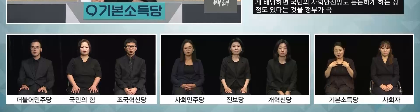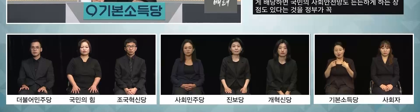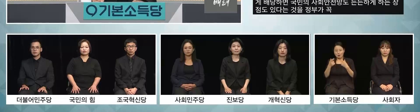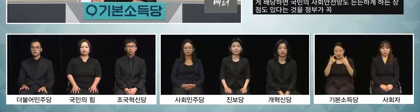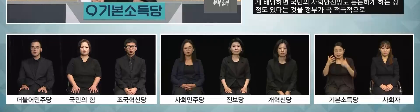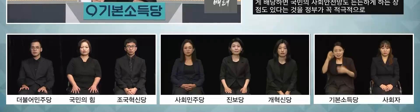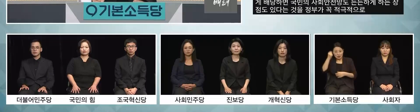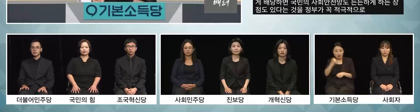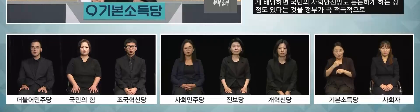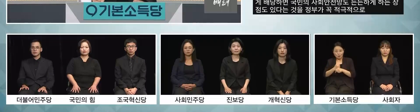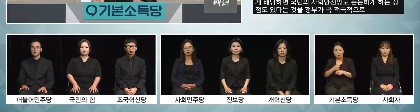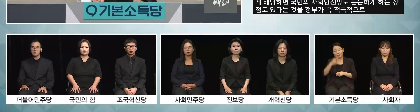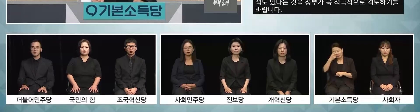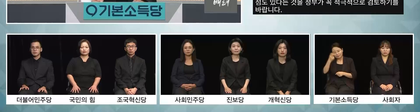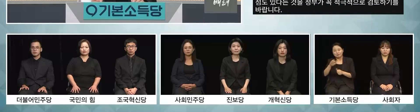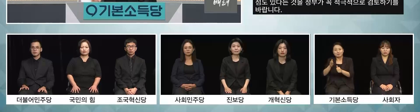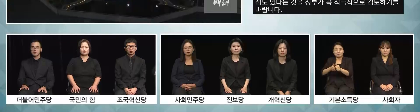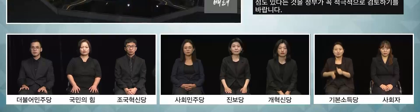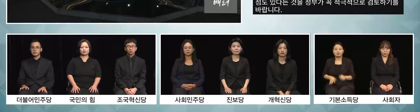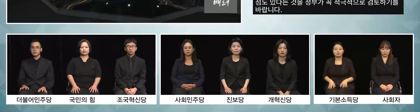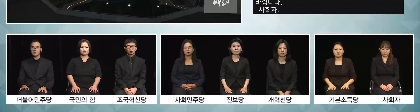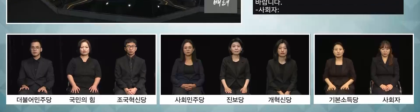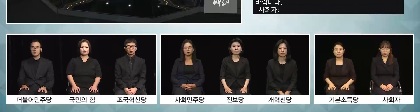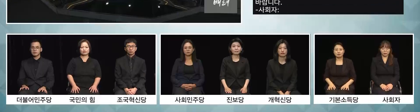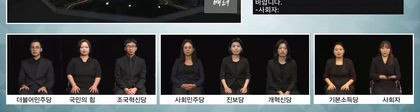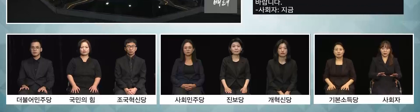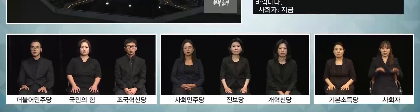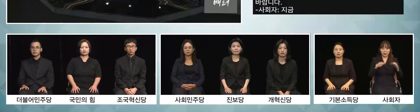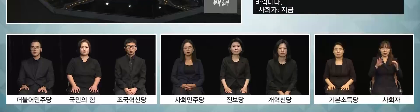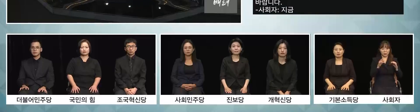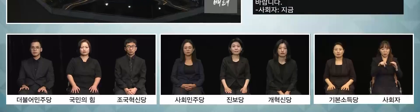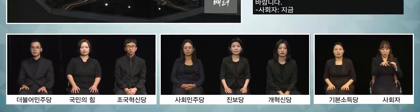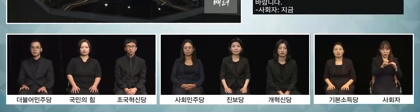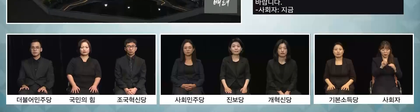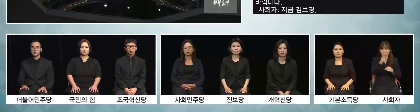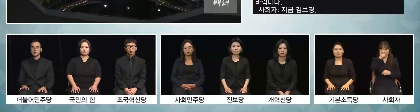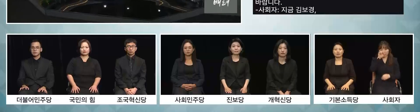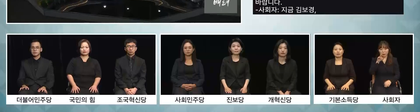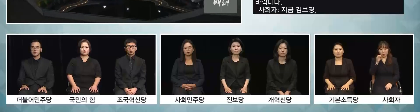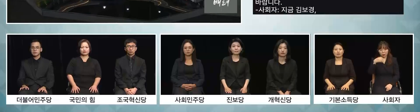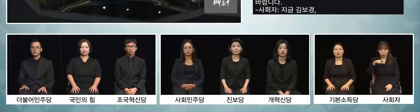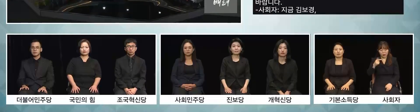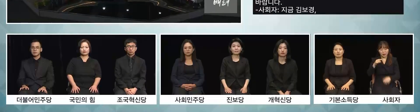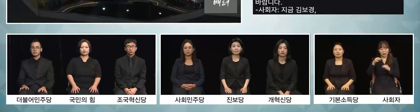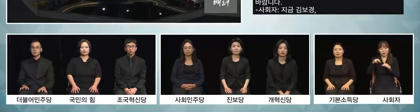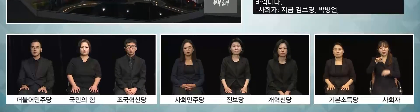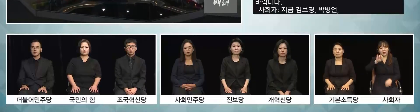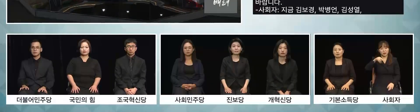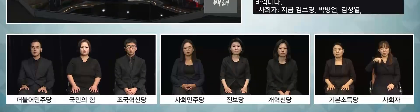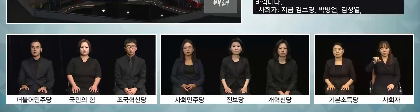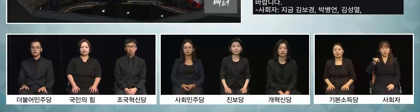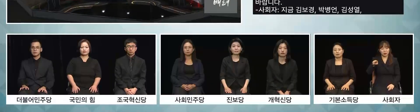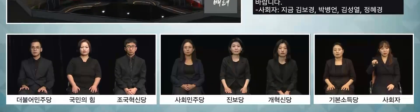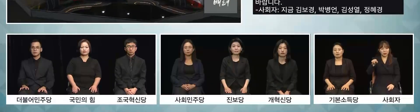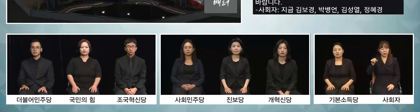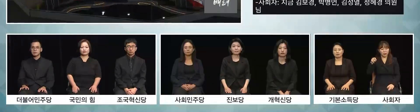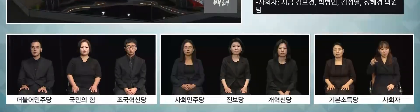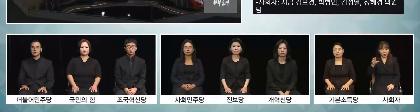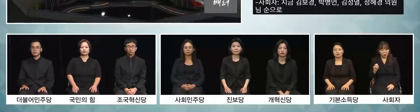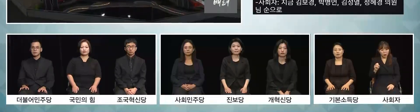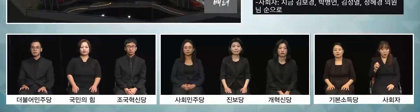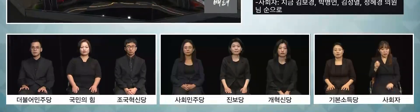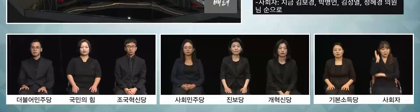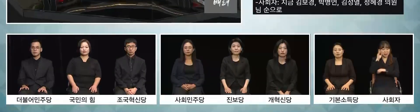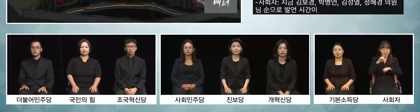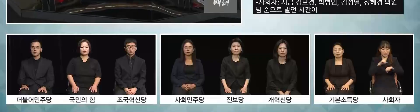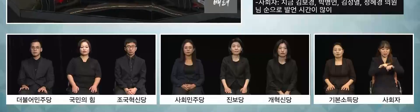적극적으로 검토하기를 바랍니다. 네, 지금 김보경, 박병원, 김성열, 정혜경 의원님 순으로 발언 시간이 좀 많이